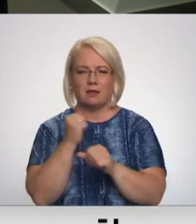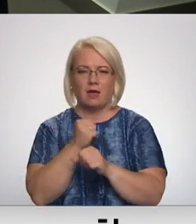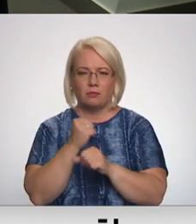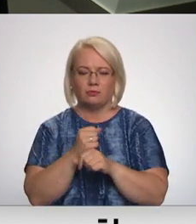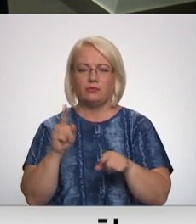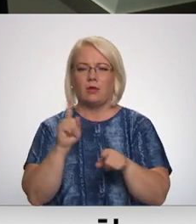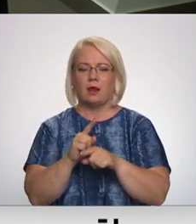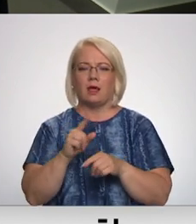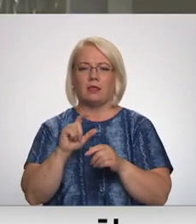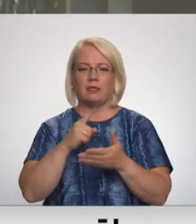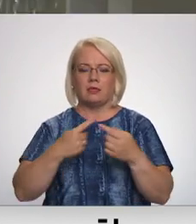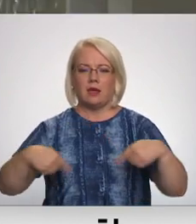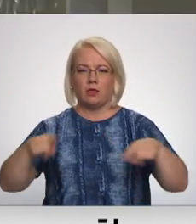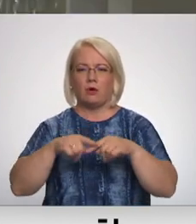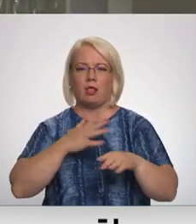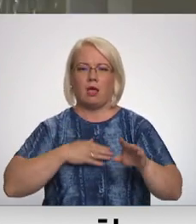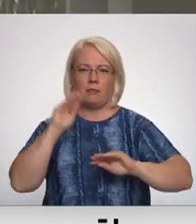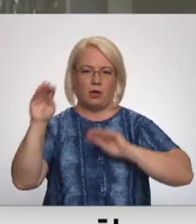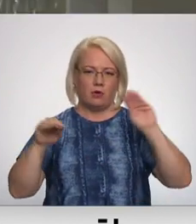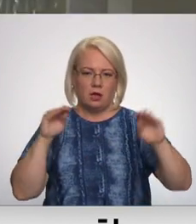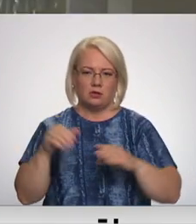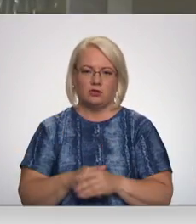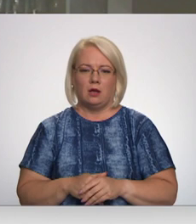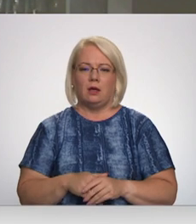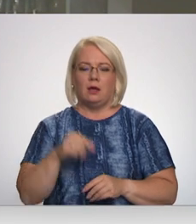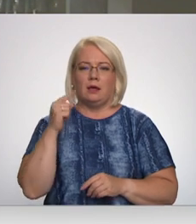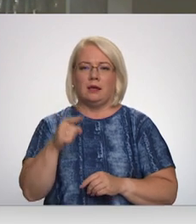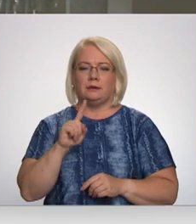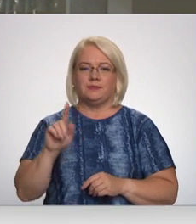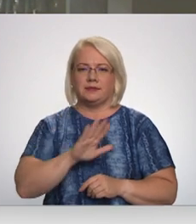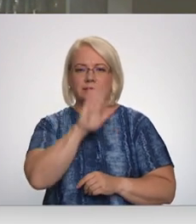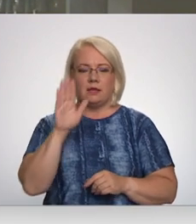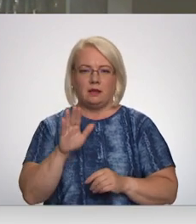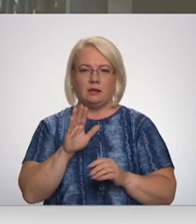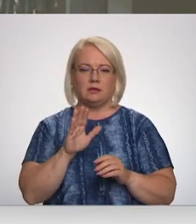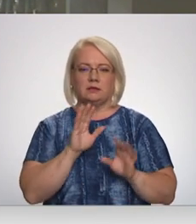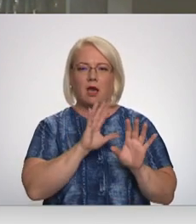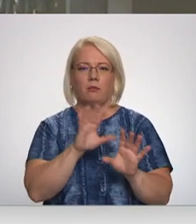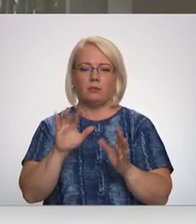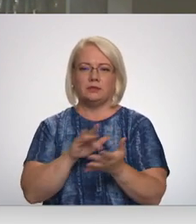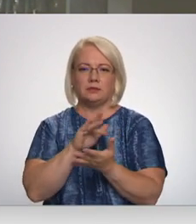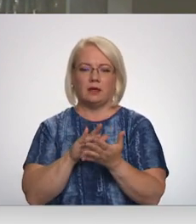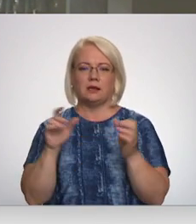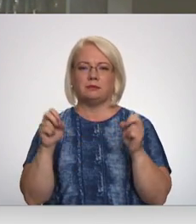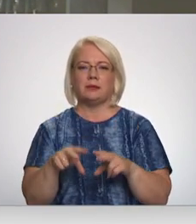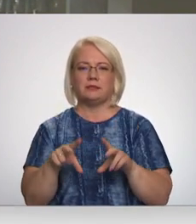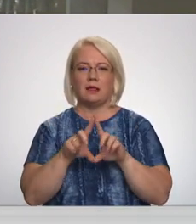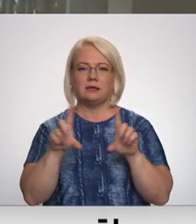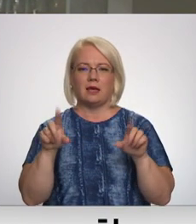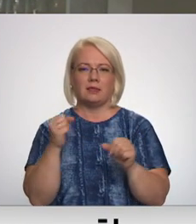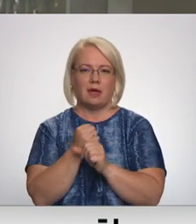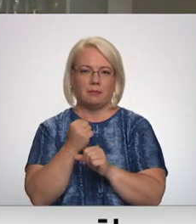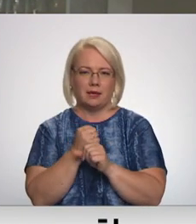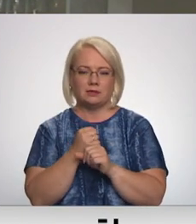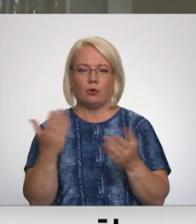teritorijas labiekārtošanu. Pie Dīnas aprūpes centra ir specializētos darbnieces, kuri